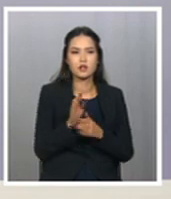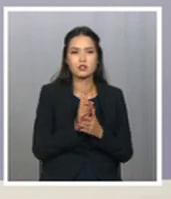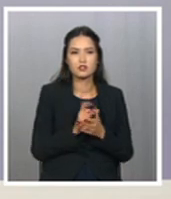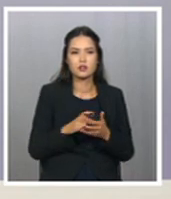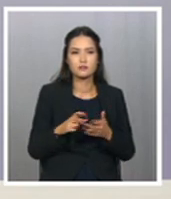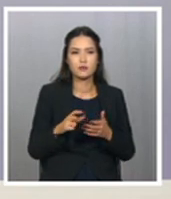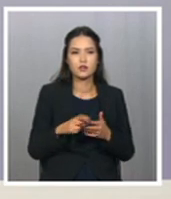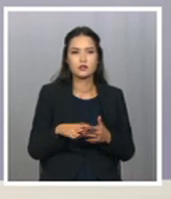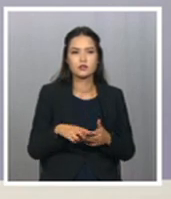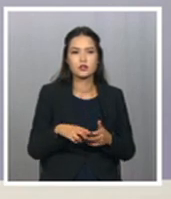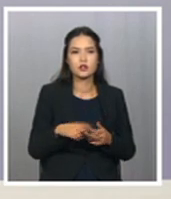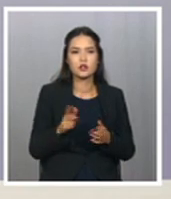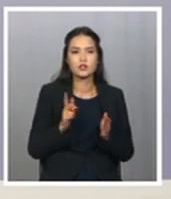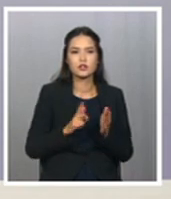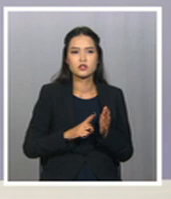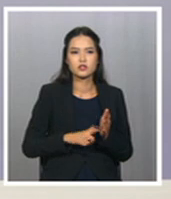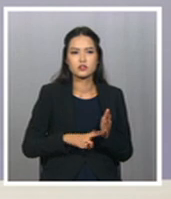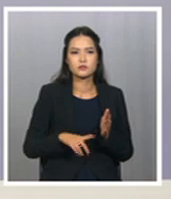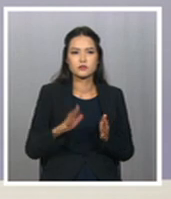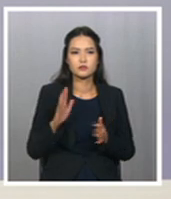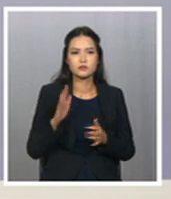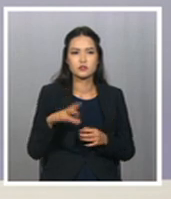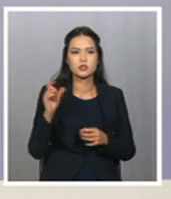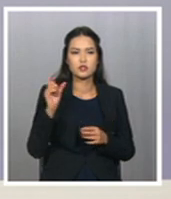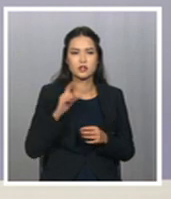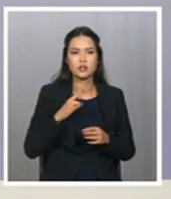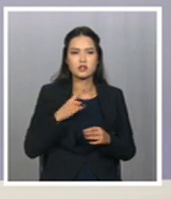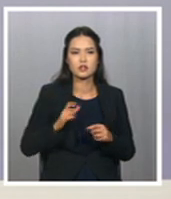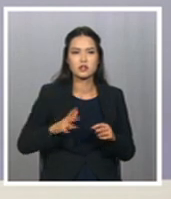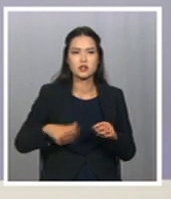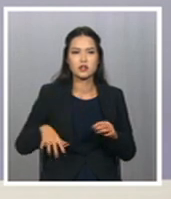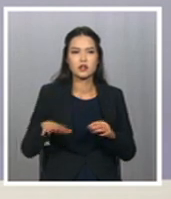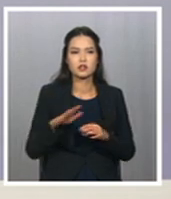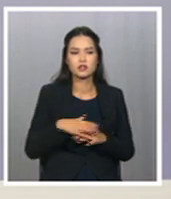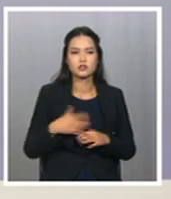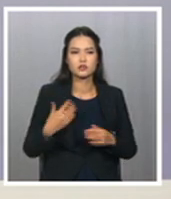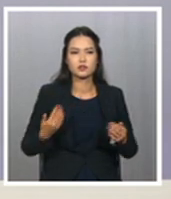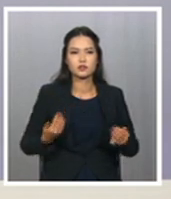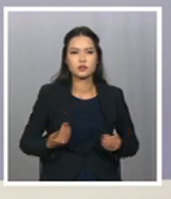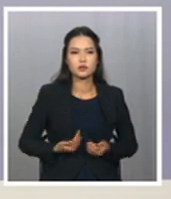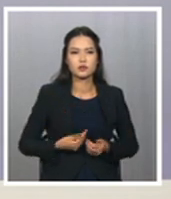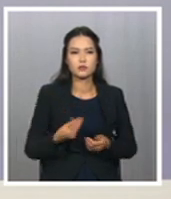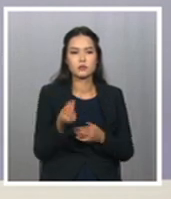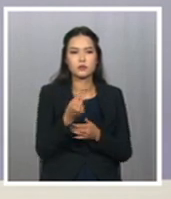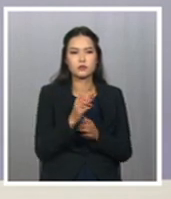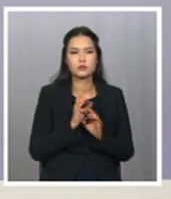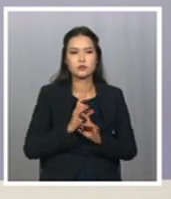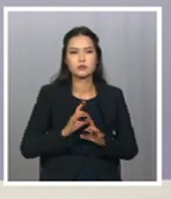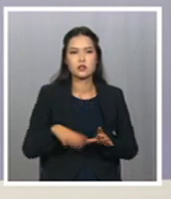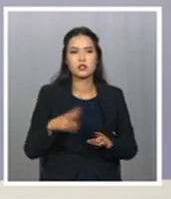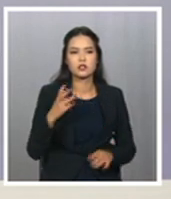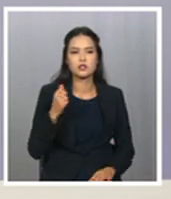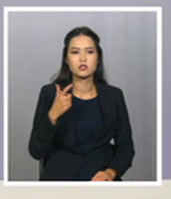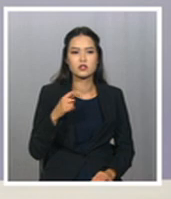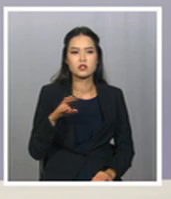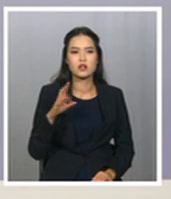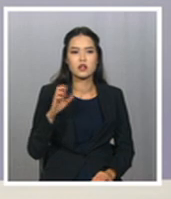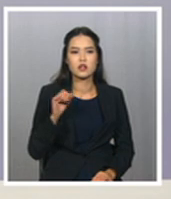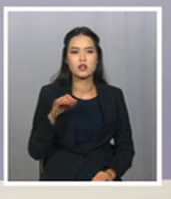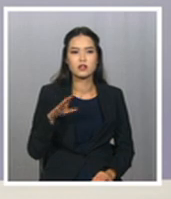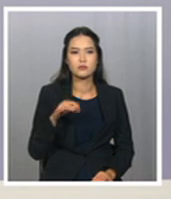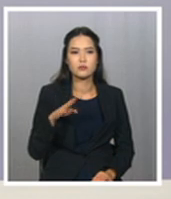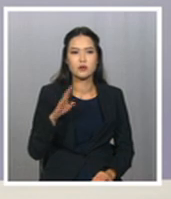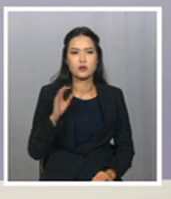Шығармаларының 70% қазақ халқының өмірін сөреттейтін Шыңғыс